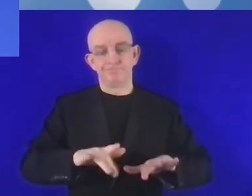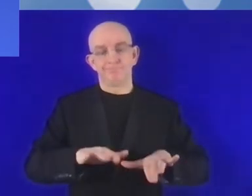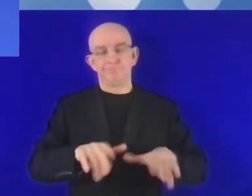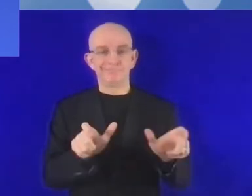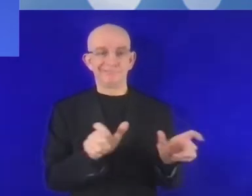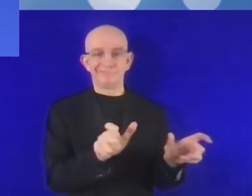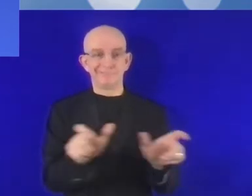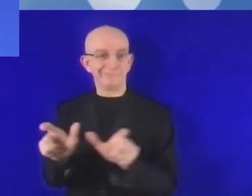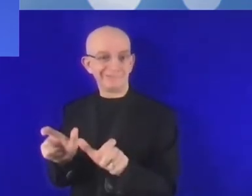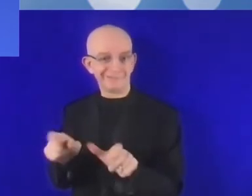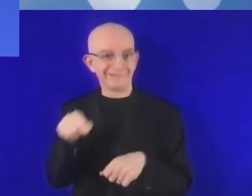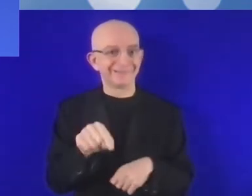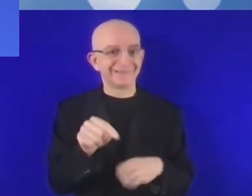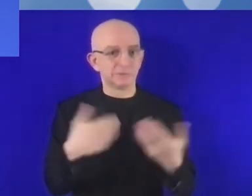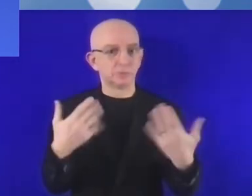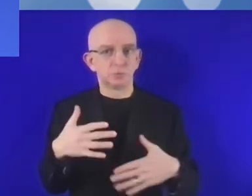والأفراد. مجال واسع جدا.